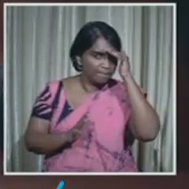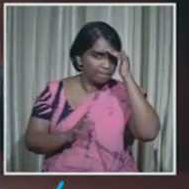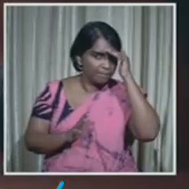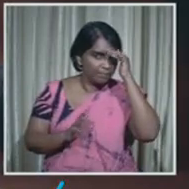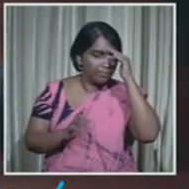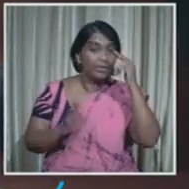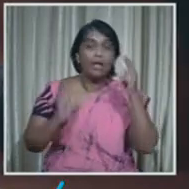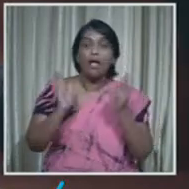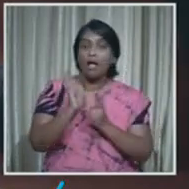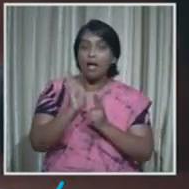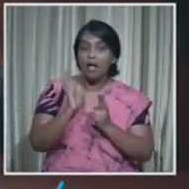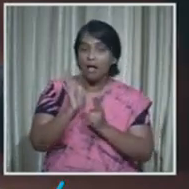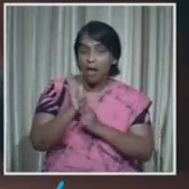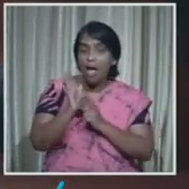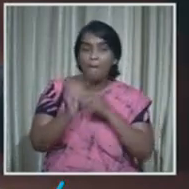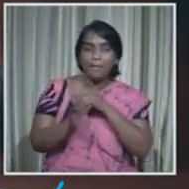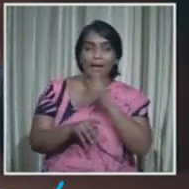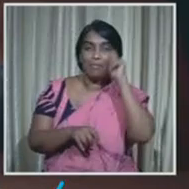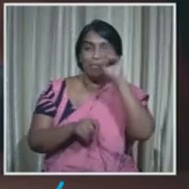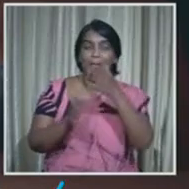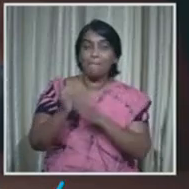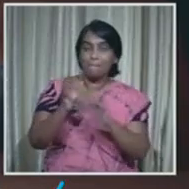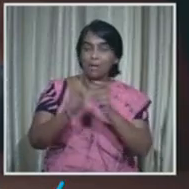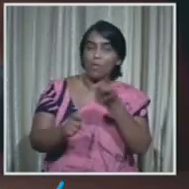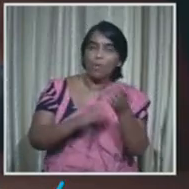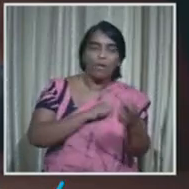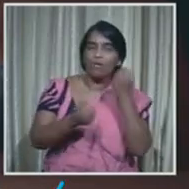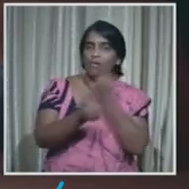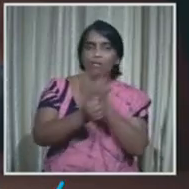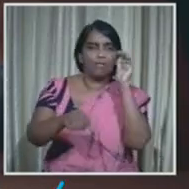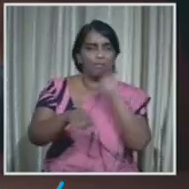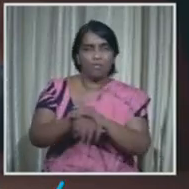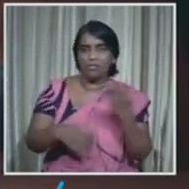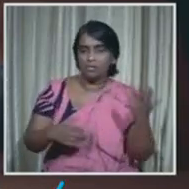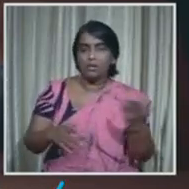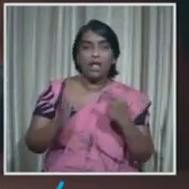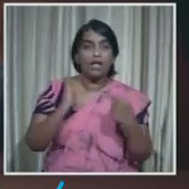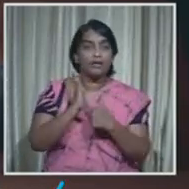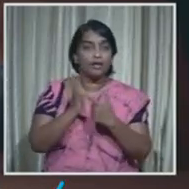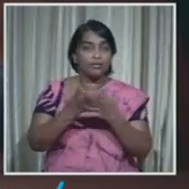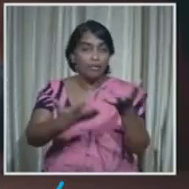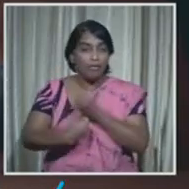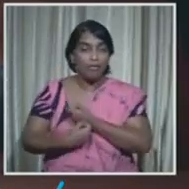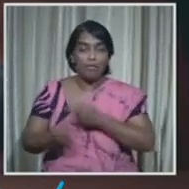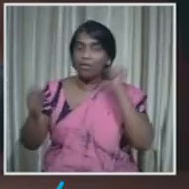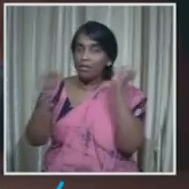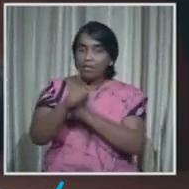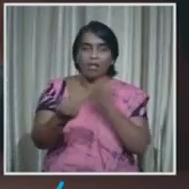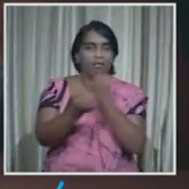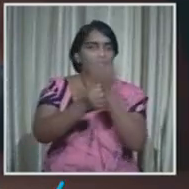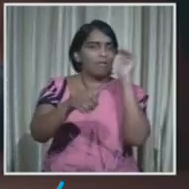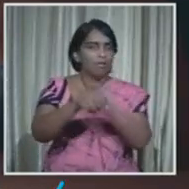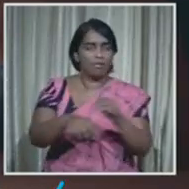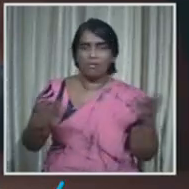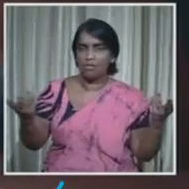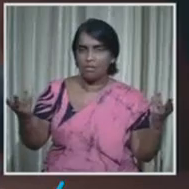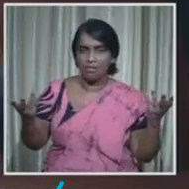නාමල්ට නාමල් කියන මාධ්‍යවේදියට පහර දුන්නා අද කිසි කෙනෙක් අත්අඩංගු කොට අරන්නේ නැහැ තාජුදීන් ඝාතනය වුණා කිසි කෙනෙක් අත්අඩංගු කොට අරගෙන